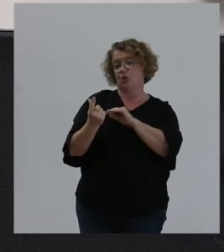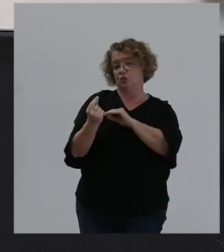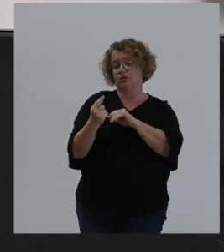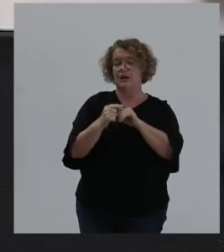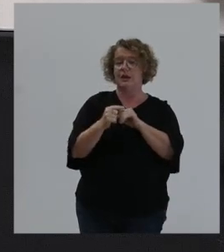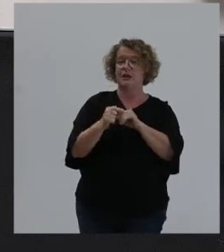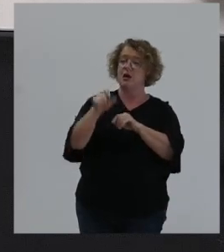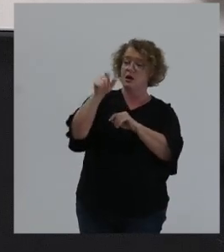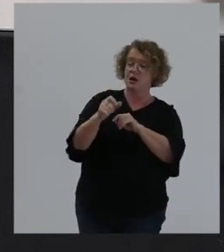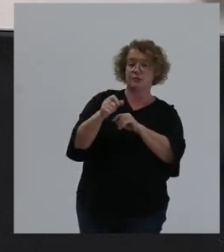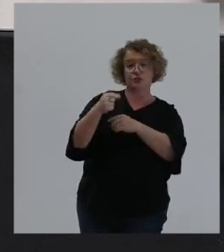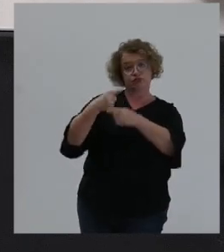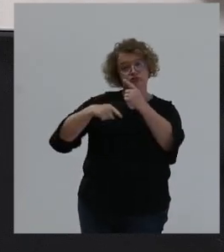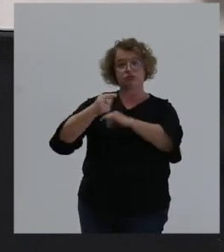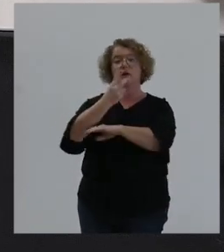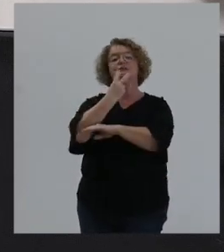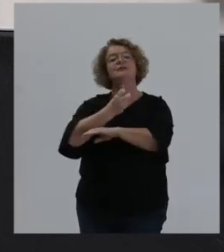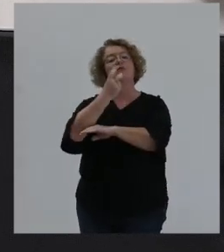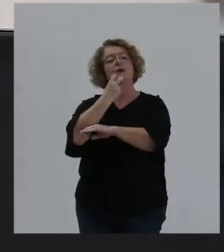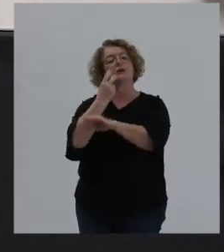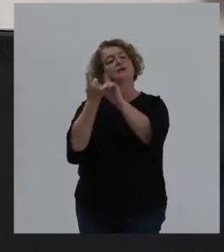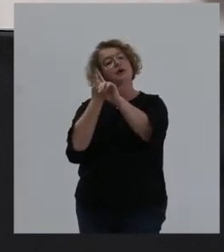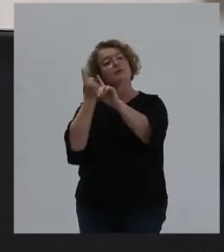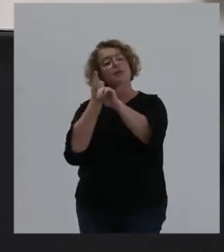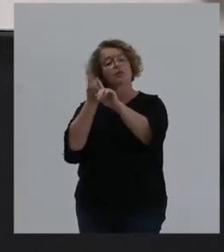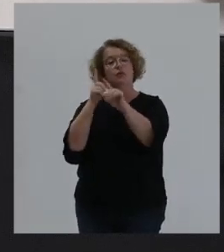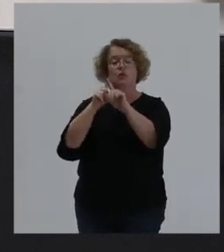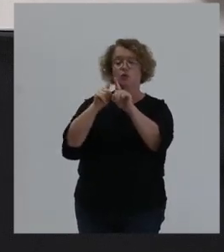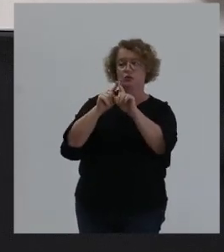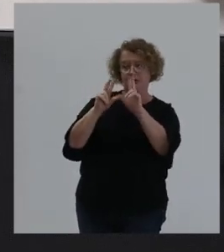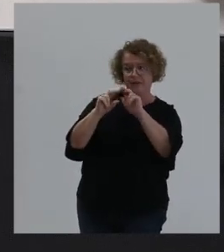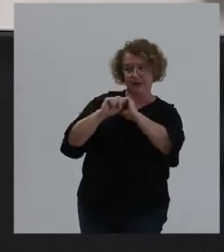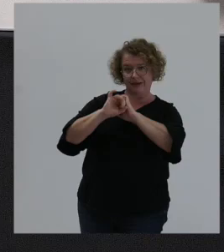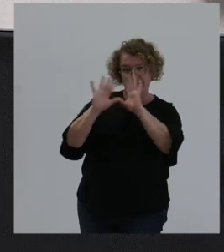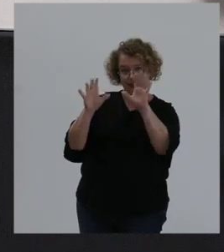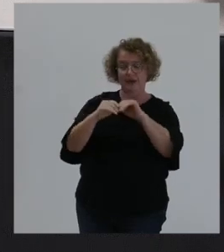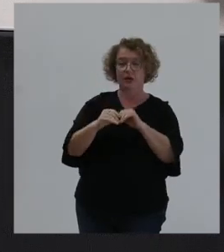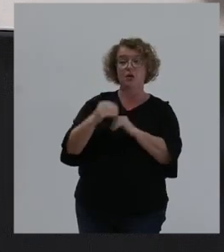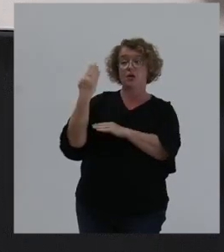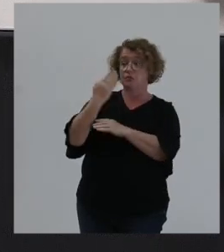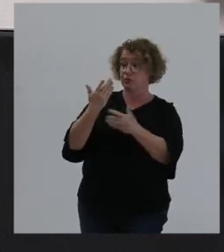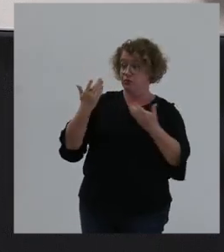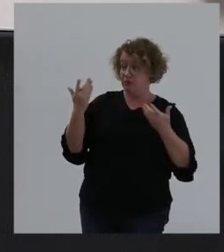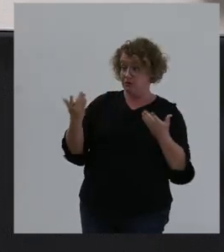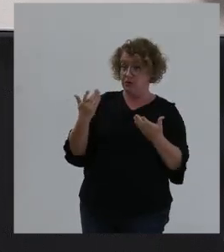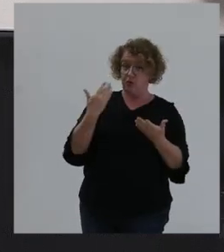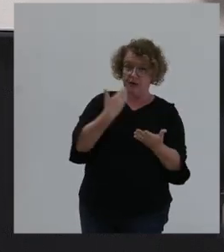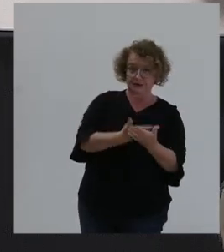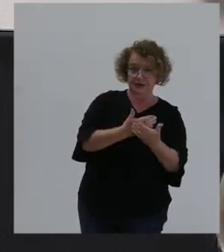des citoyens de demain, éclairer avec les éléments dont ils ont besoin pour pouvoir effectivement